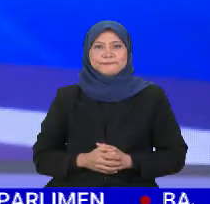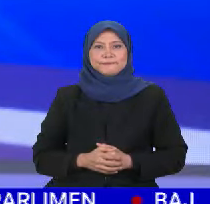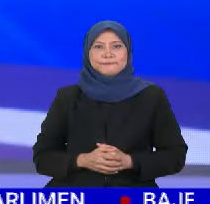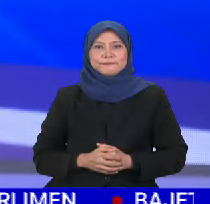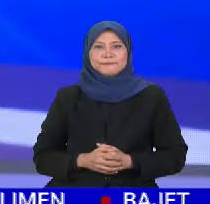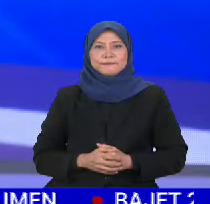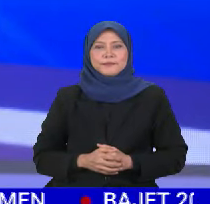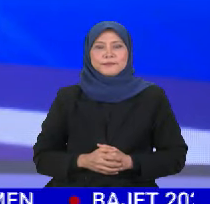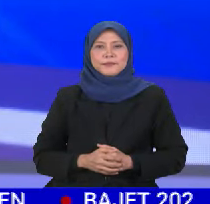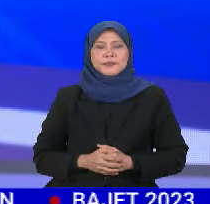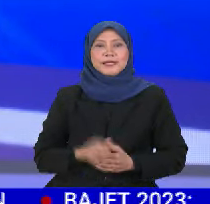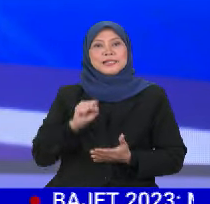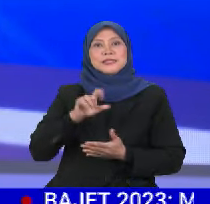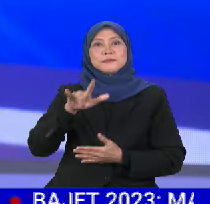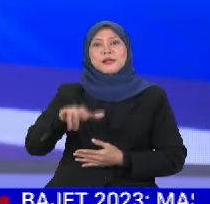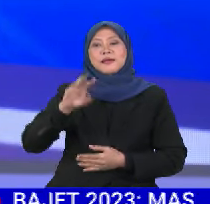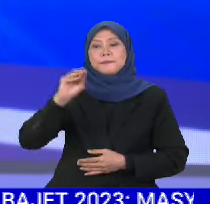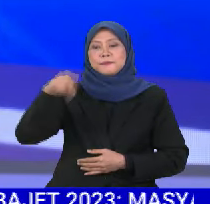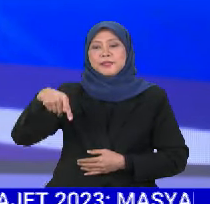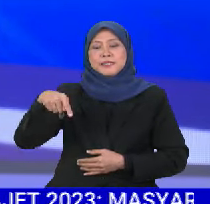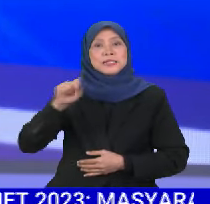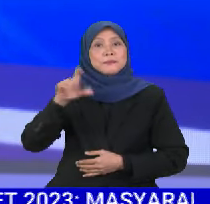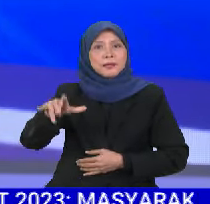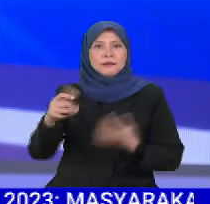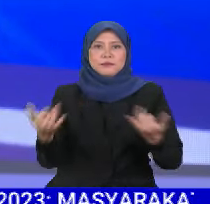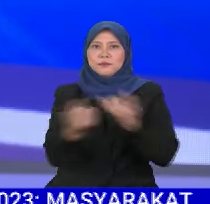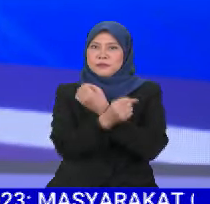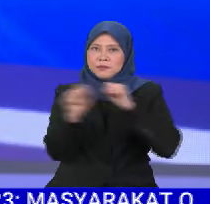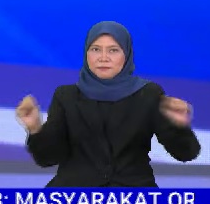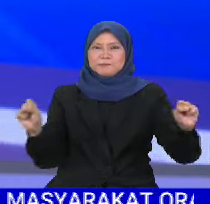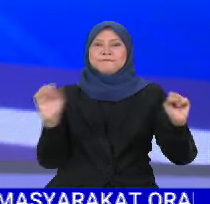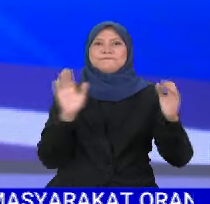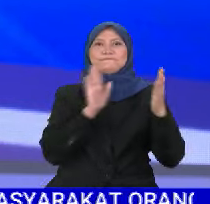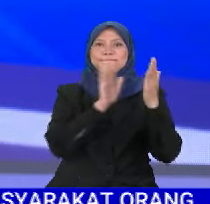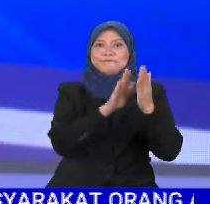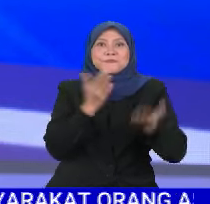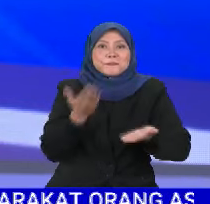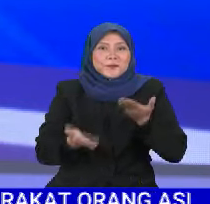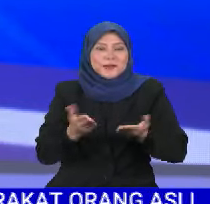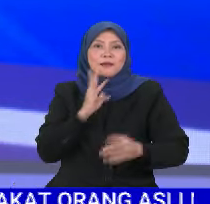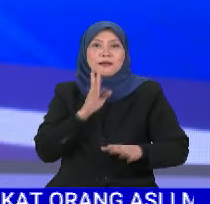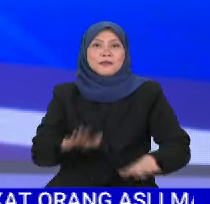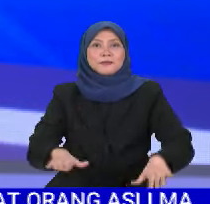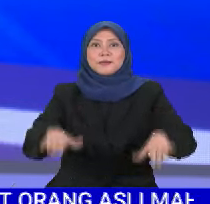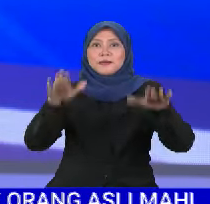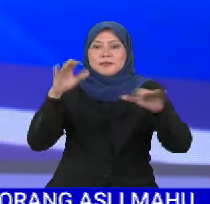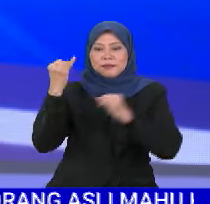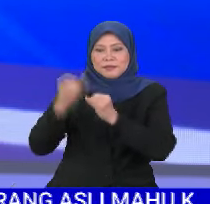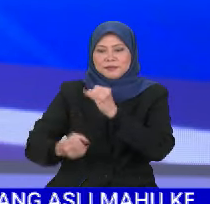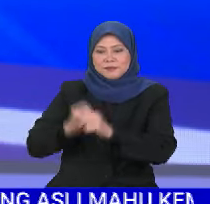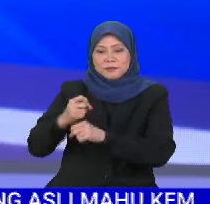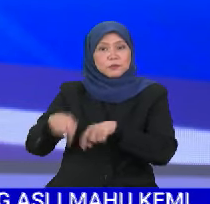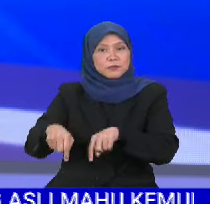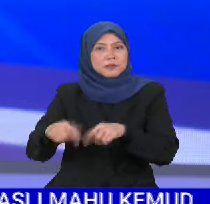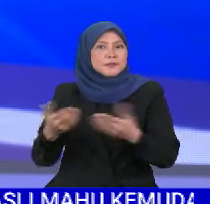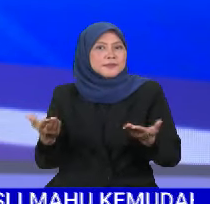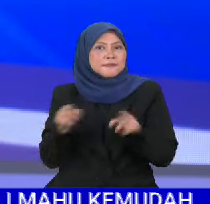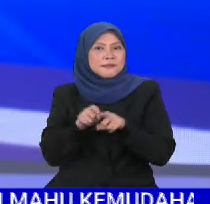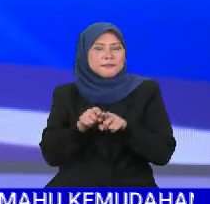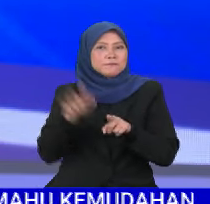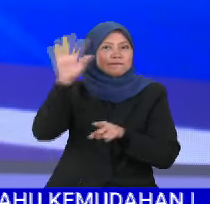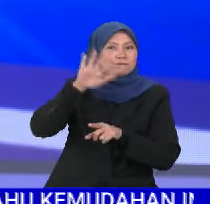Majlis Pengedaran Sepang MP Sepang bersiap sedia bagi menghadapi sebarang kemungkinan banjir hujung tahun ini seperti